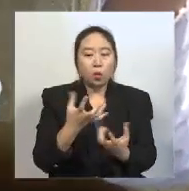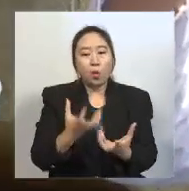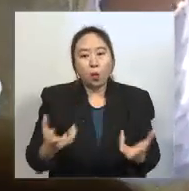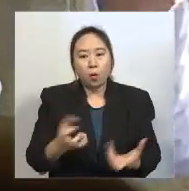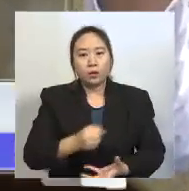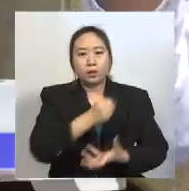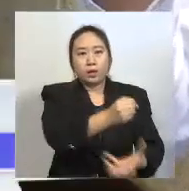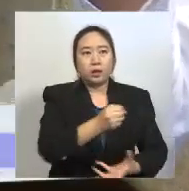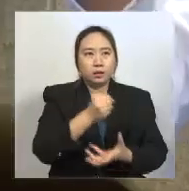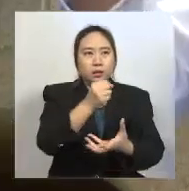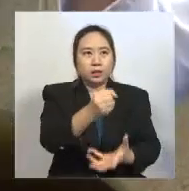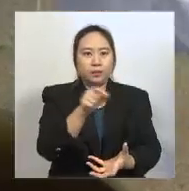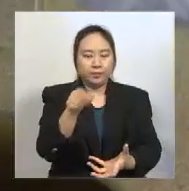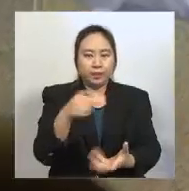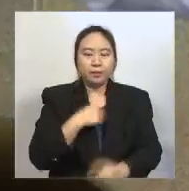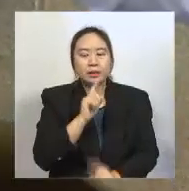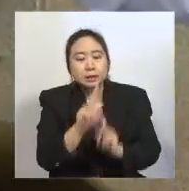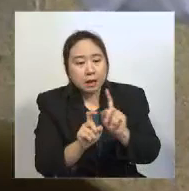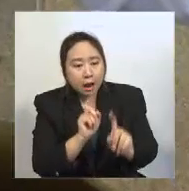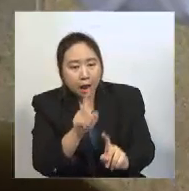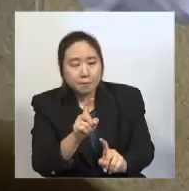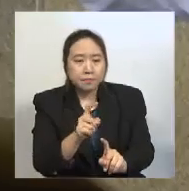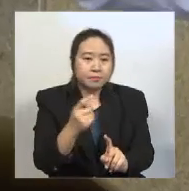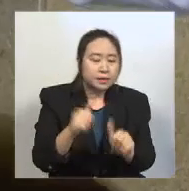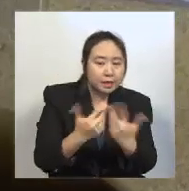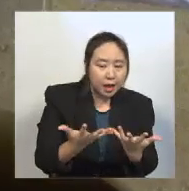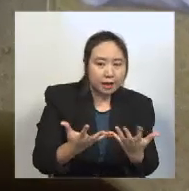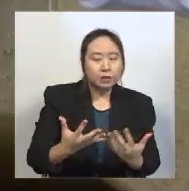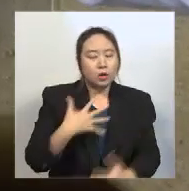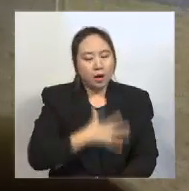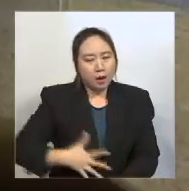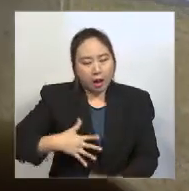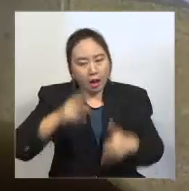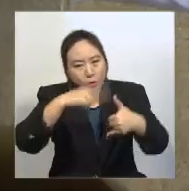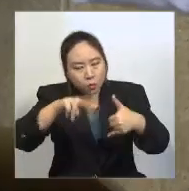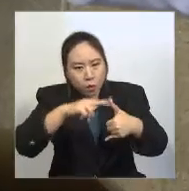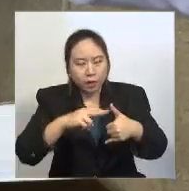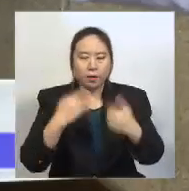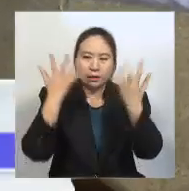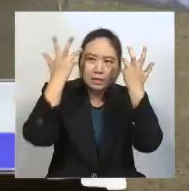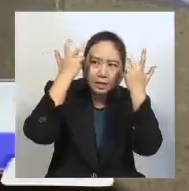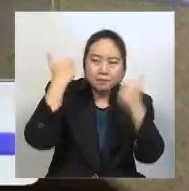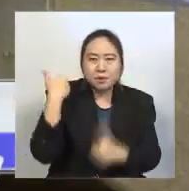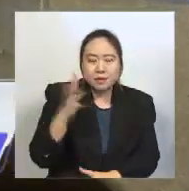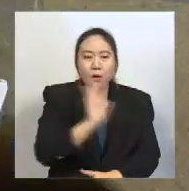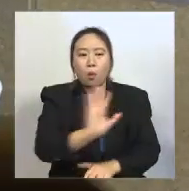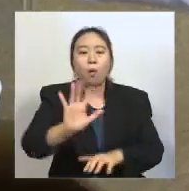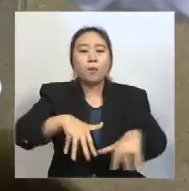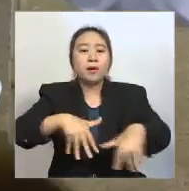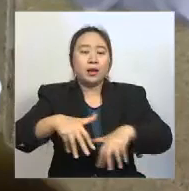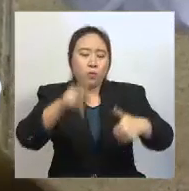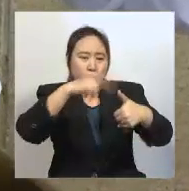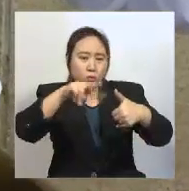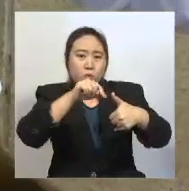แล้วก็ไปสอบถามความเป็นอยู่รวมถึงตรวจสุขภาพกายแล้วก็สุขภาพจิตของพี่น้องประชาชนบางคนที่ไม่ได้อพย